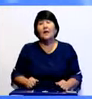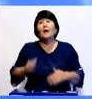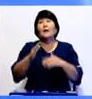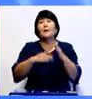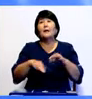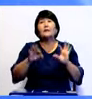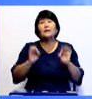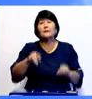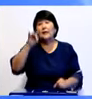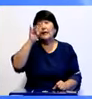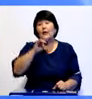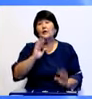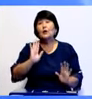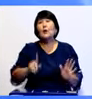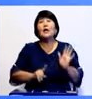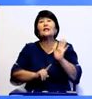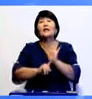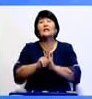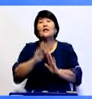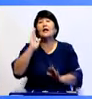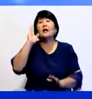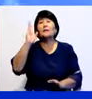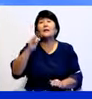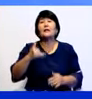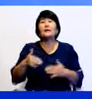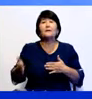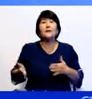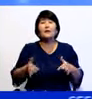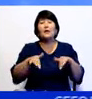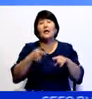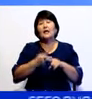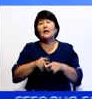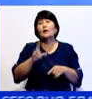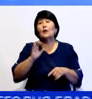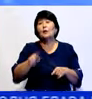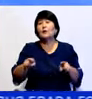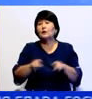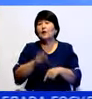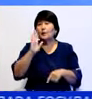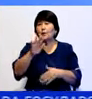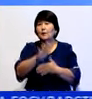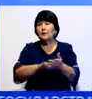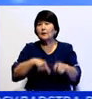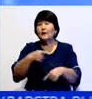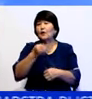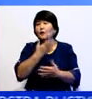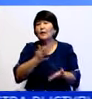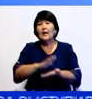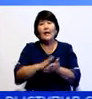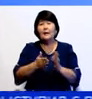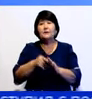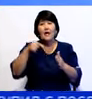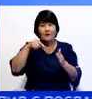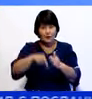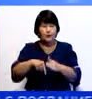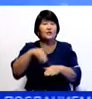Построение справедливого Казахстана только начинается. Впереди тернистый путь. Этот курс незыблемый будет продолжен при любых обстоятельствах